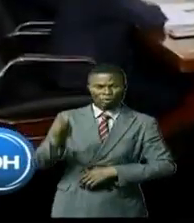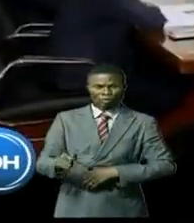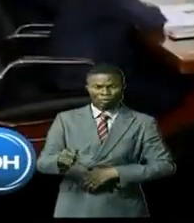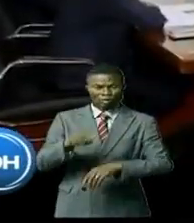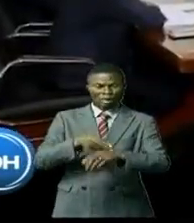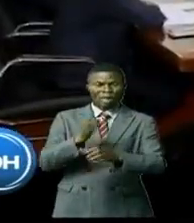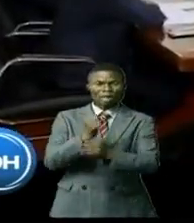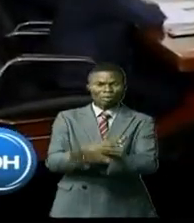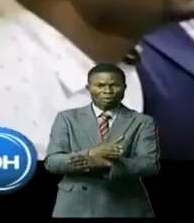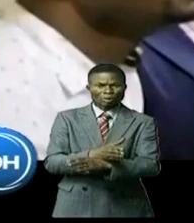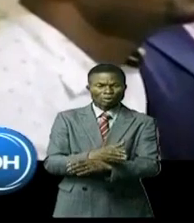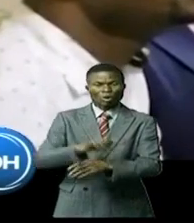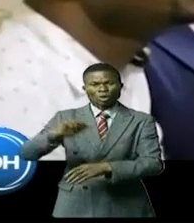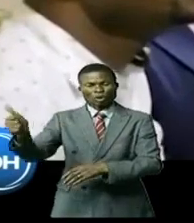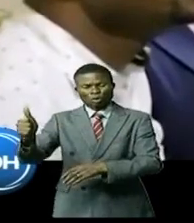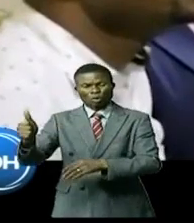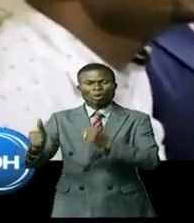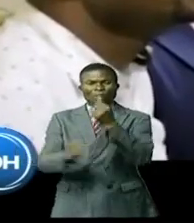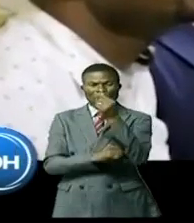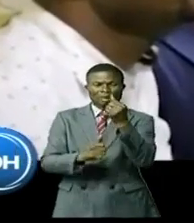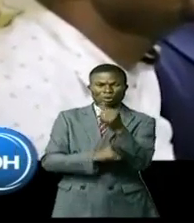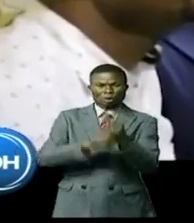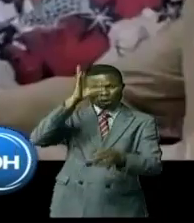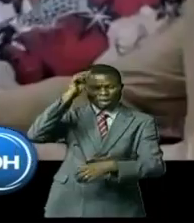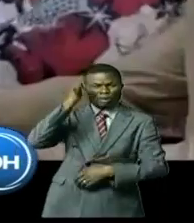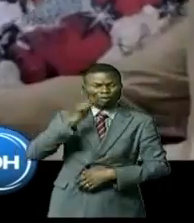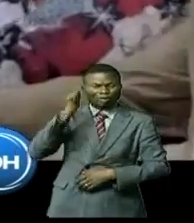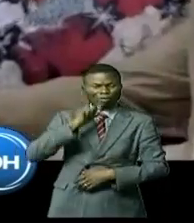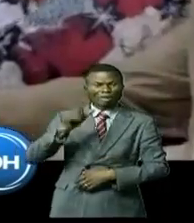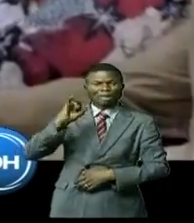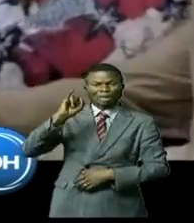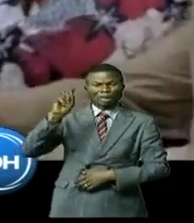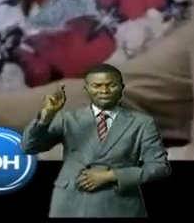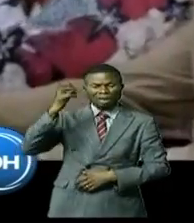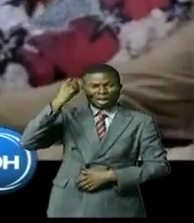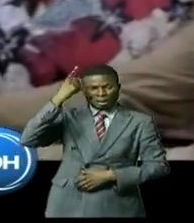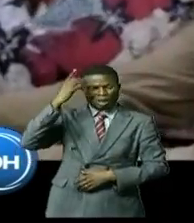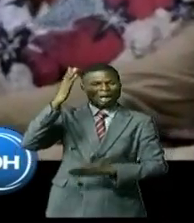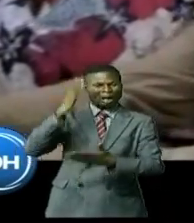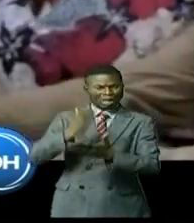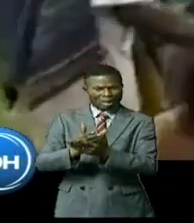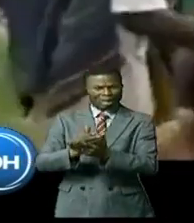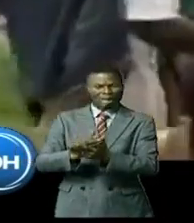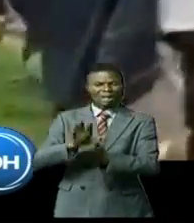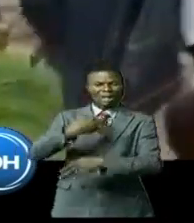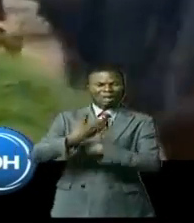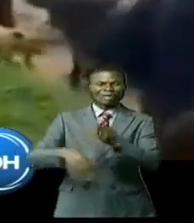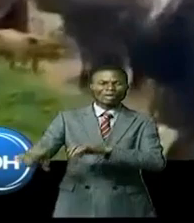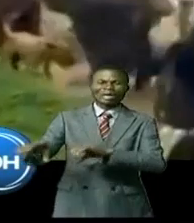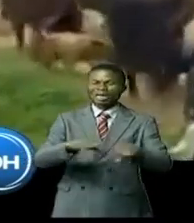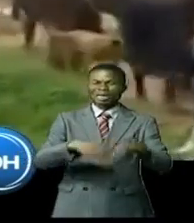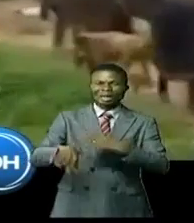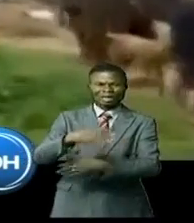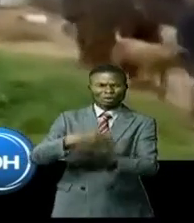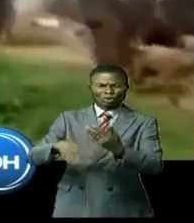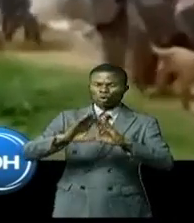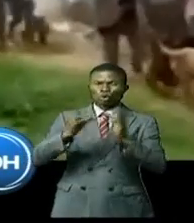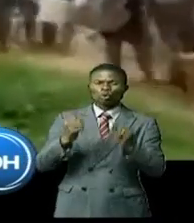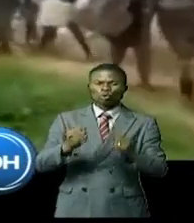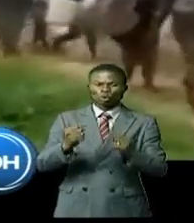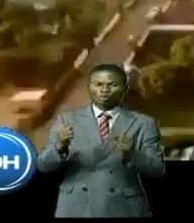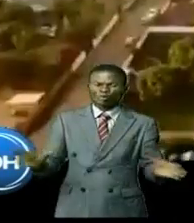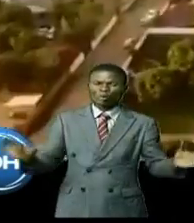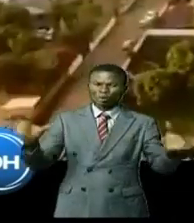a sonné pour que les autres fils et filles égarés de l'Ituri comprennent qu'ils doivent arrêter de commettre des exactions et toutes les énergies doivent